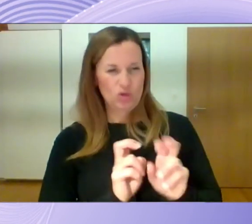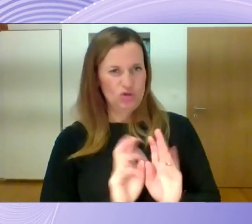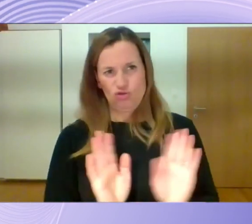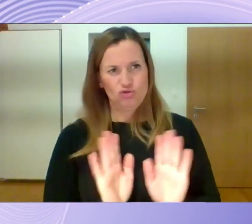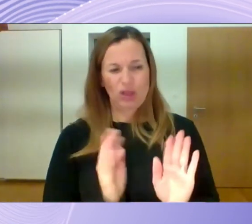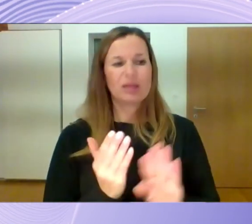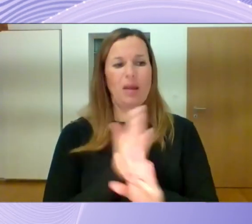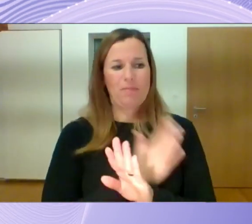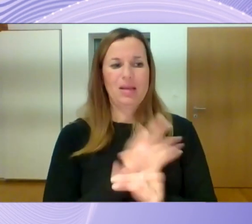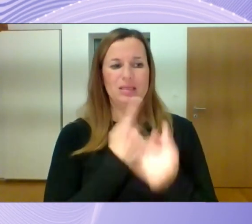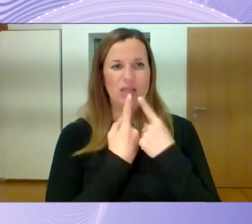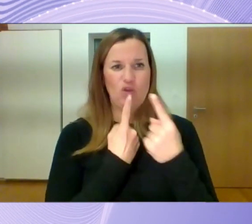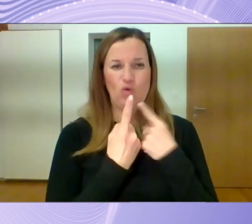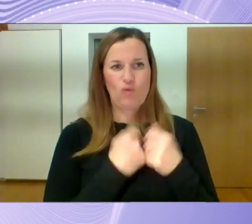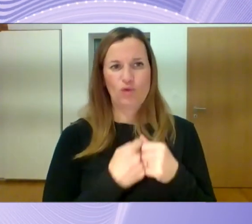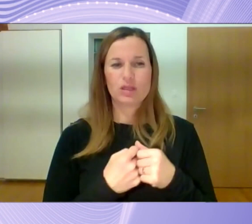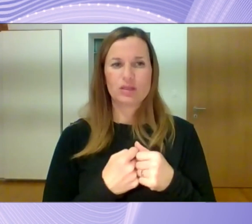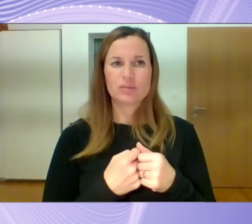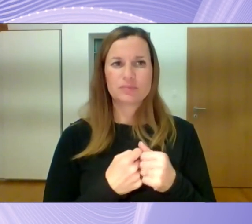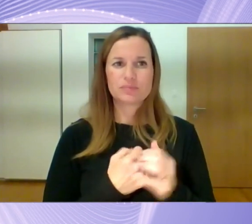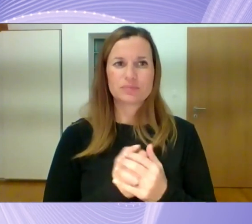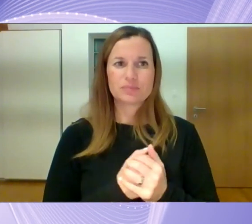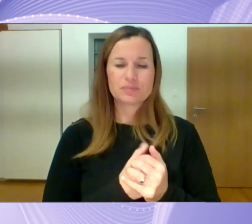tega. Tudi če ste vi, recimo, ki je prostovoljci.